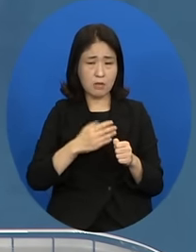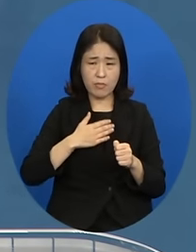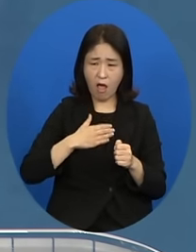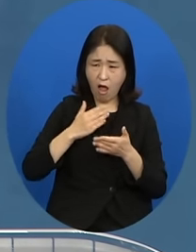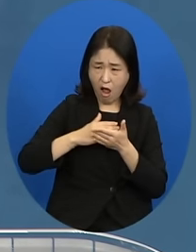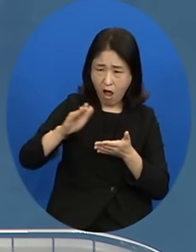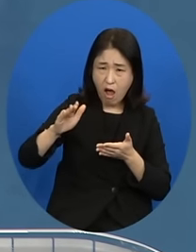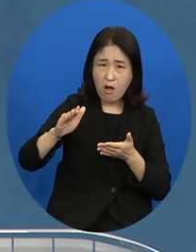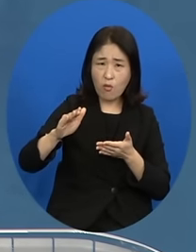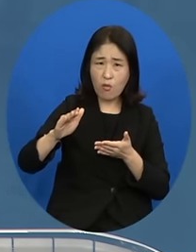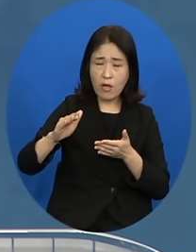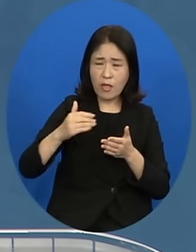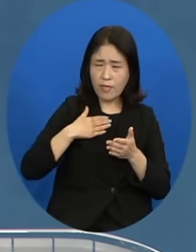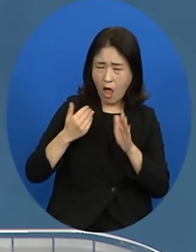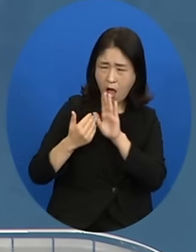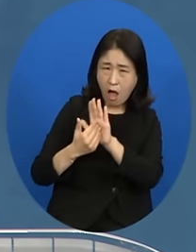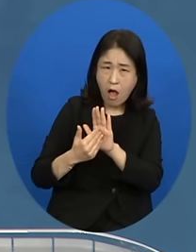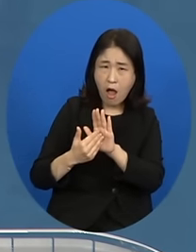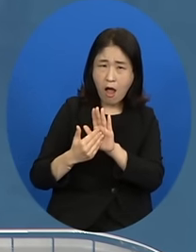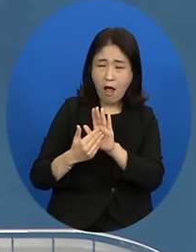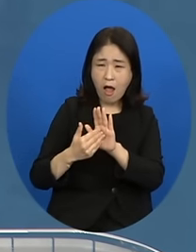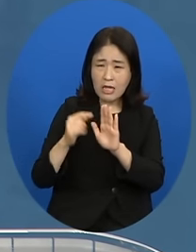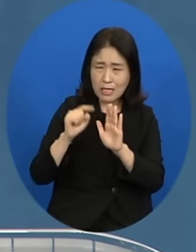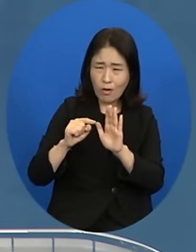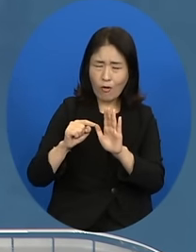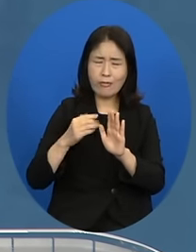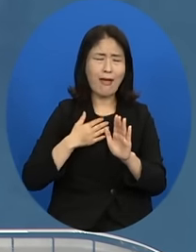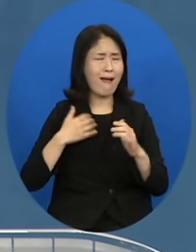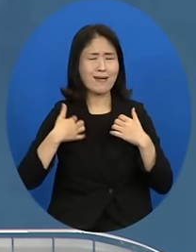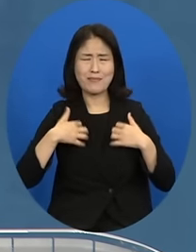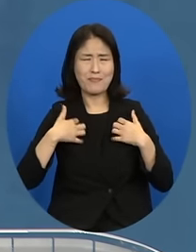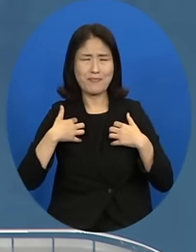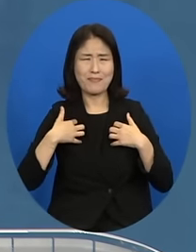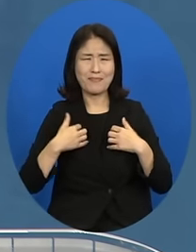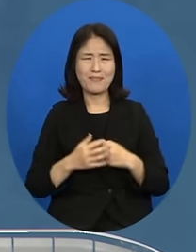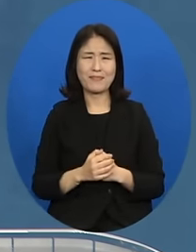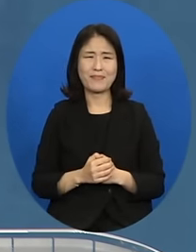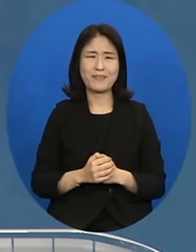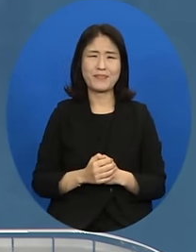제지를 당하고 쫓겨나기라도 하면 그게 그렇게 기뻤습니다.